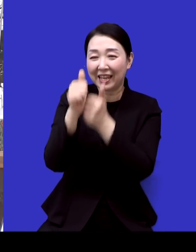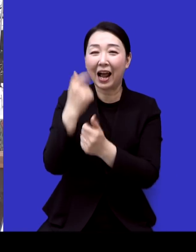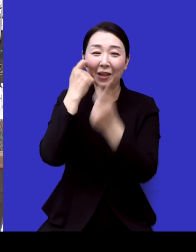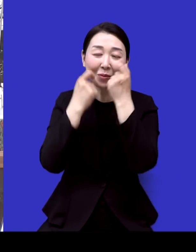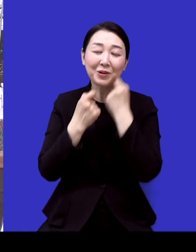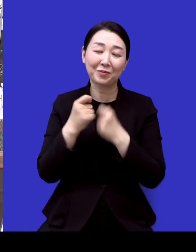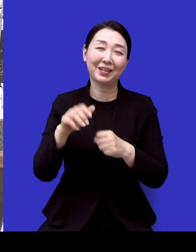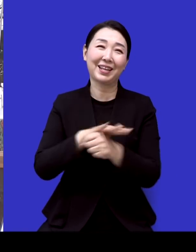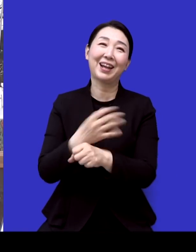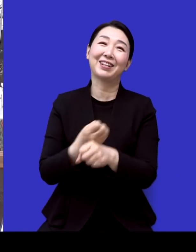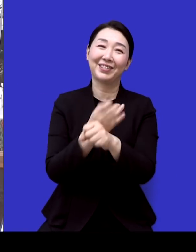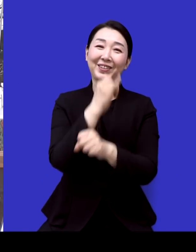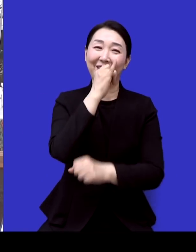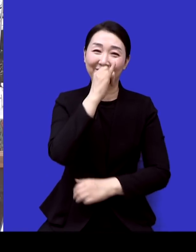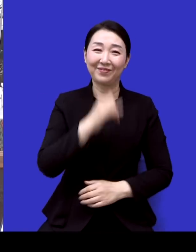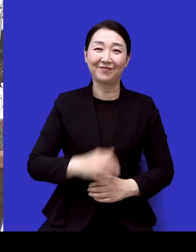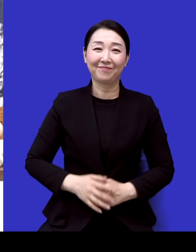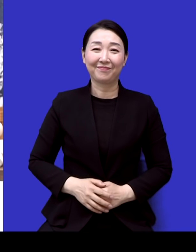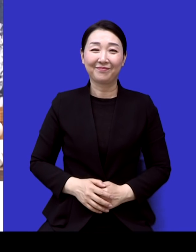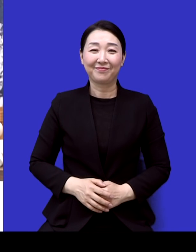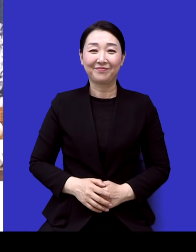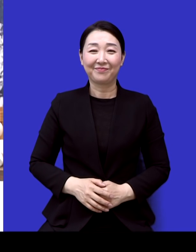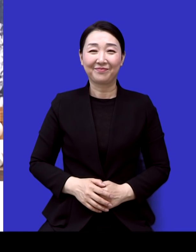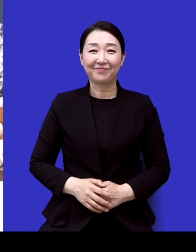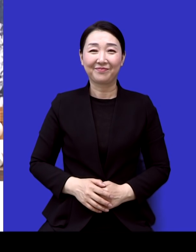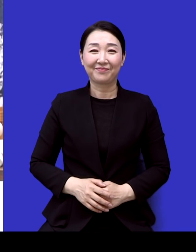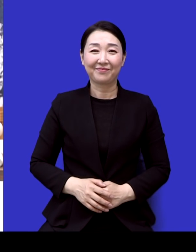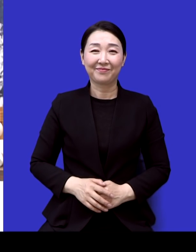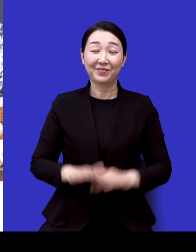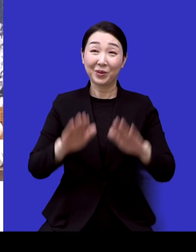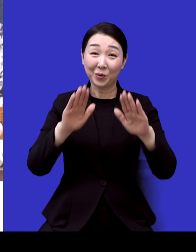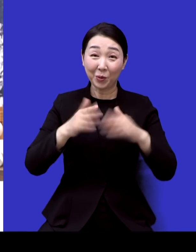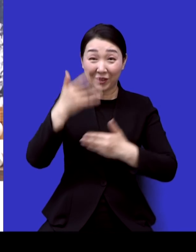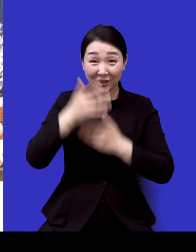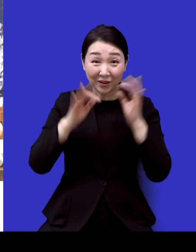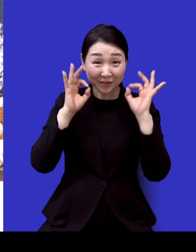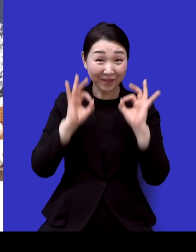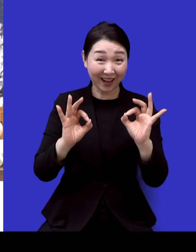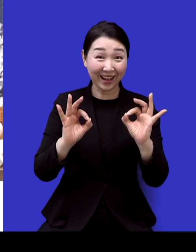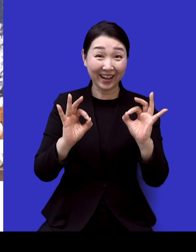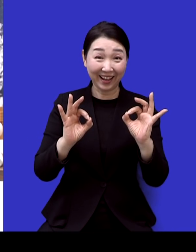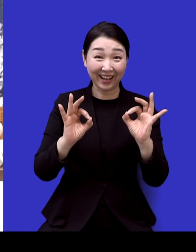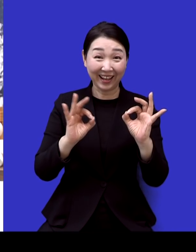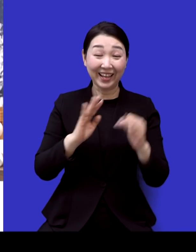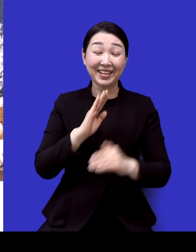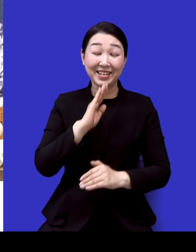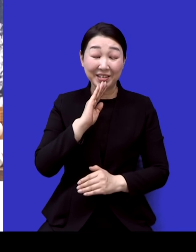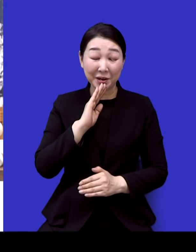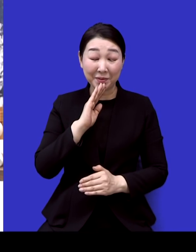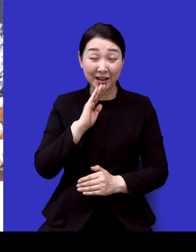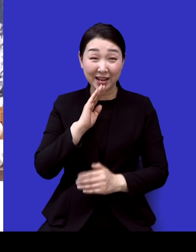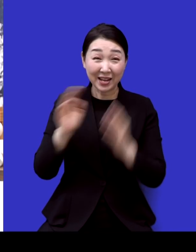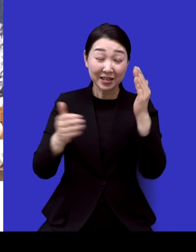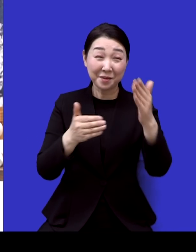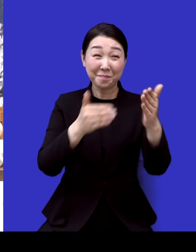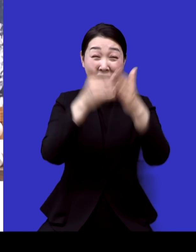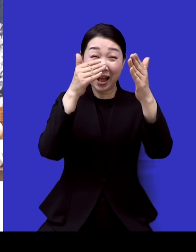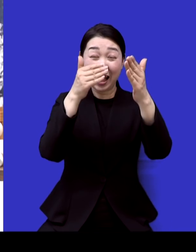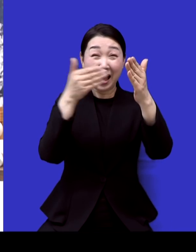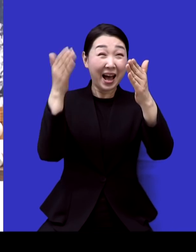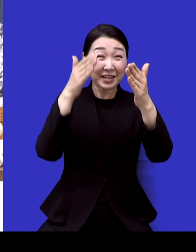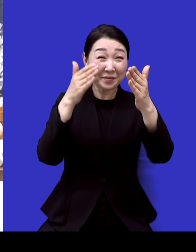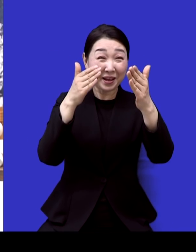기도하며 사랑을 전하고 계시는 분이십니다. 그렇습니다. 오늘 이 영상 보시면은 정말 막힌 길이 뻥